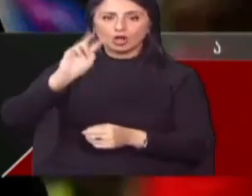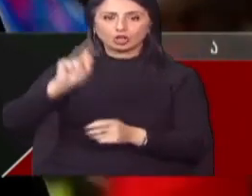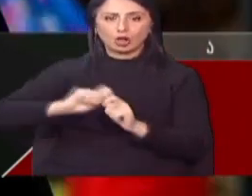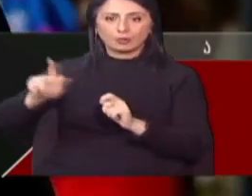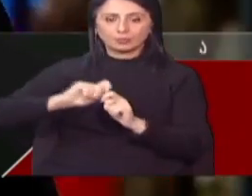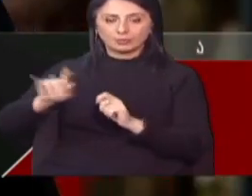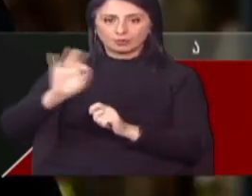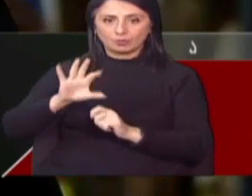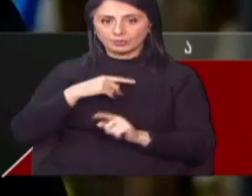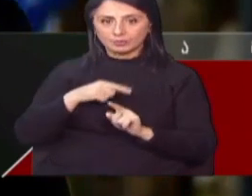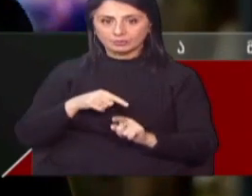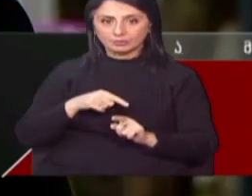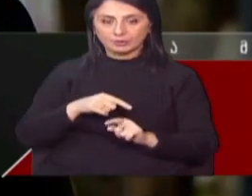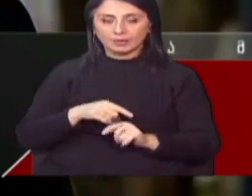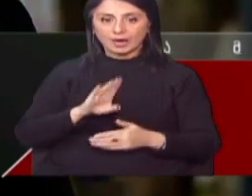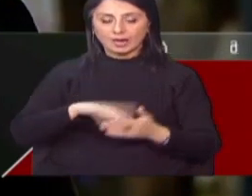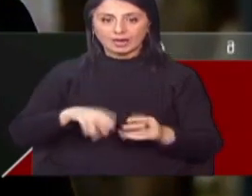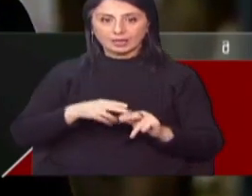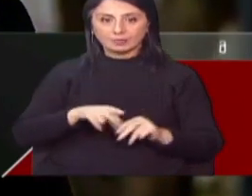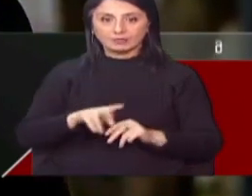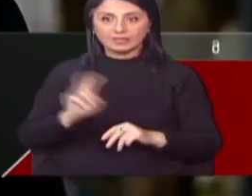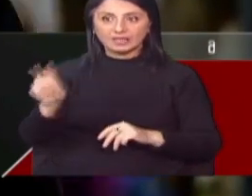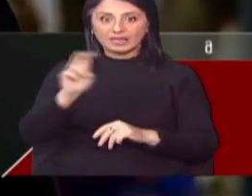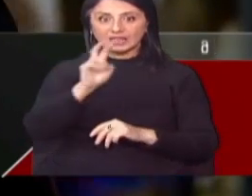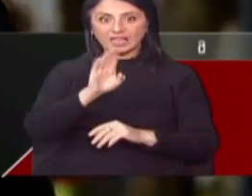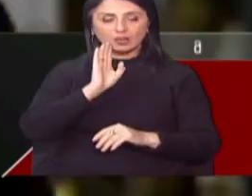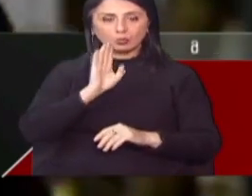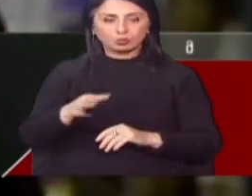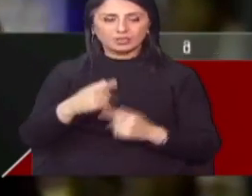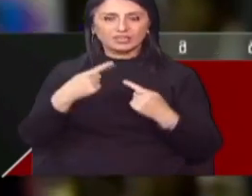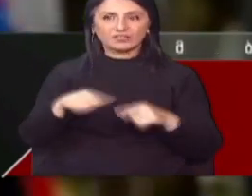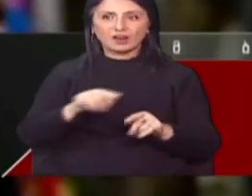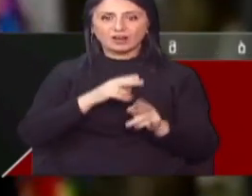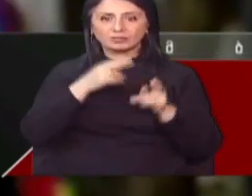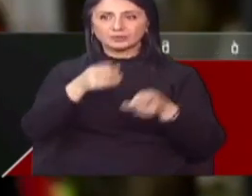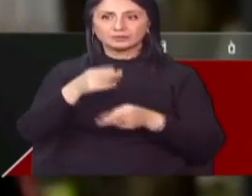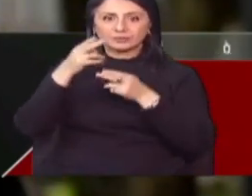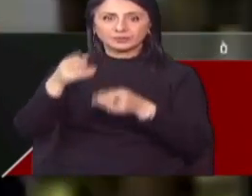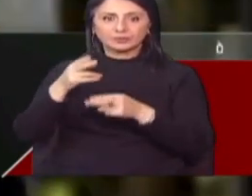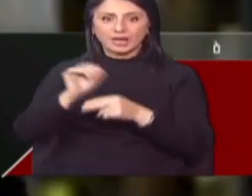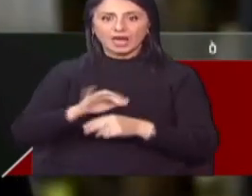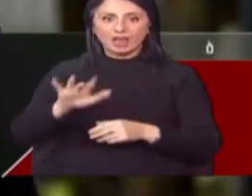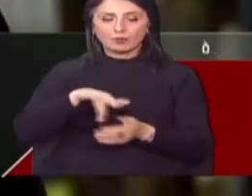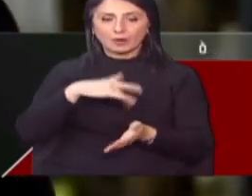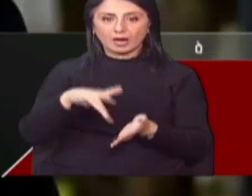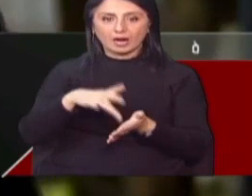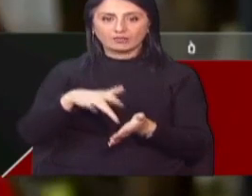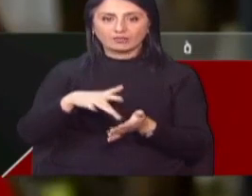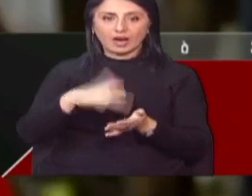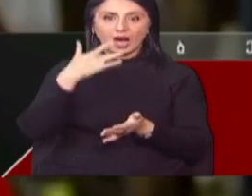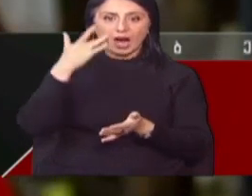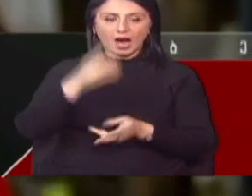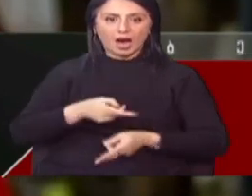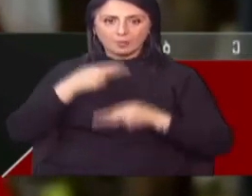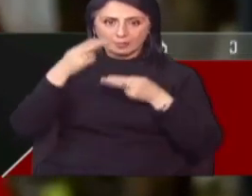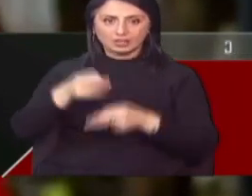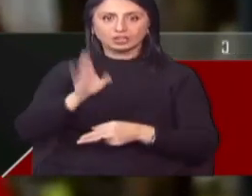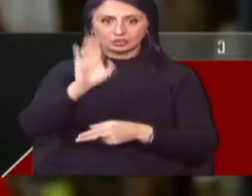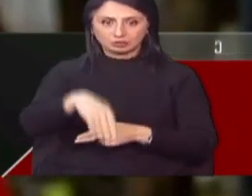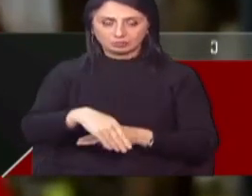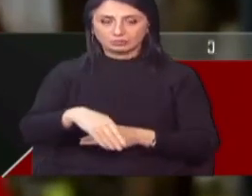დოლარს იხდიდნენ ამაში, გარდა ამისა დადიოდნენ ბრიუსელში თუ სხვა ქალაქებში, ევროპის ქალაქებში, თუ ამერიკის შეერთებულ შტატებშიც